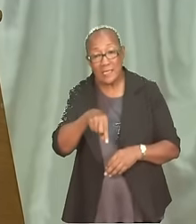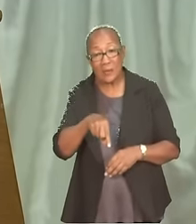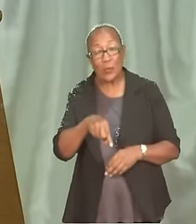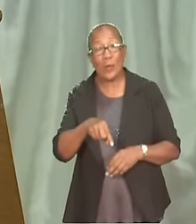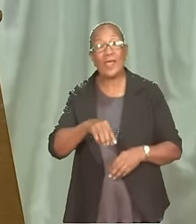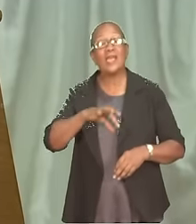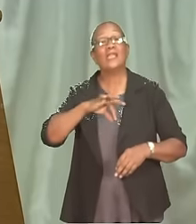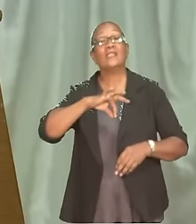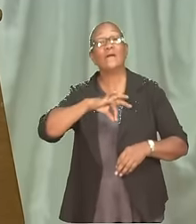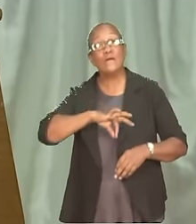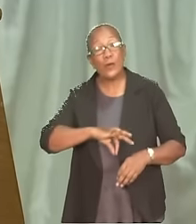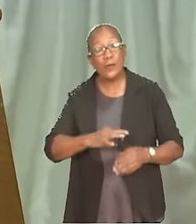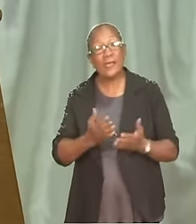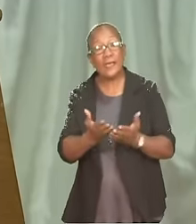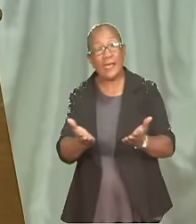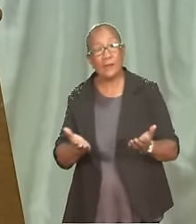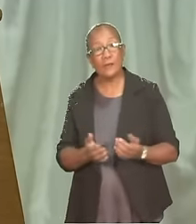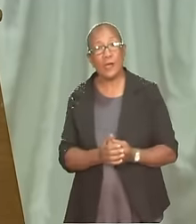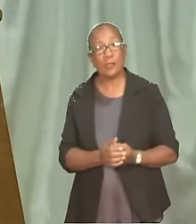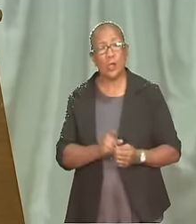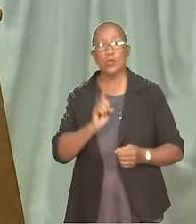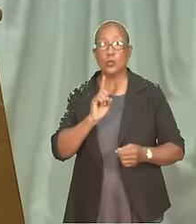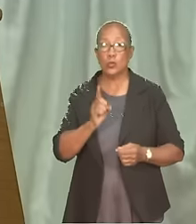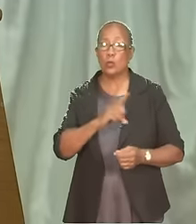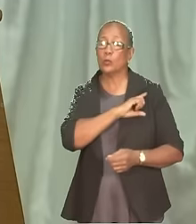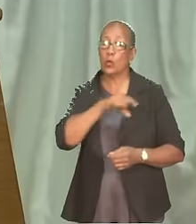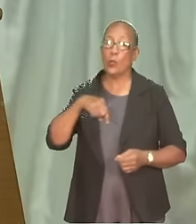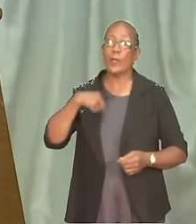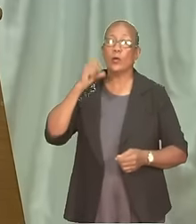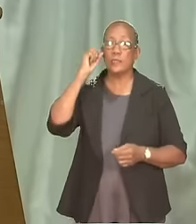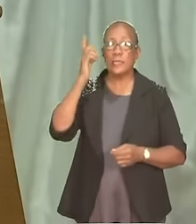ervan. En zo moeten we ons leven ook zien.